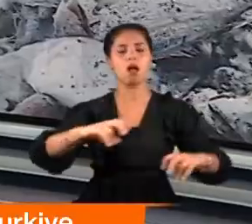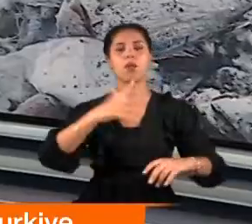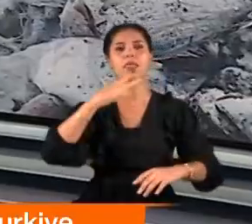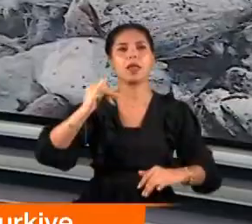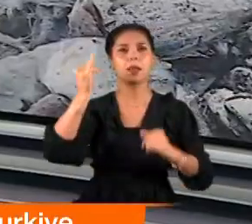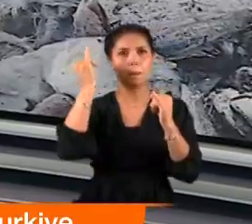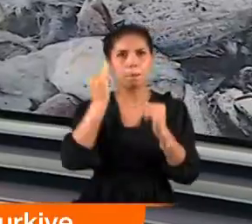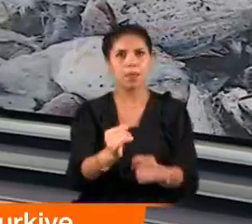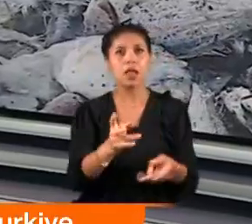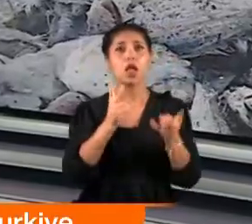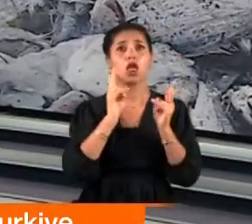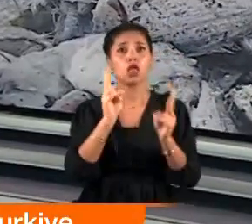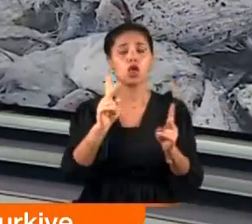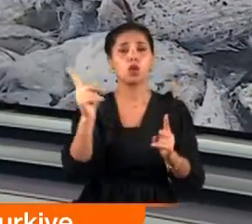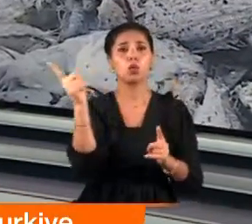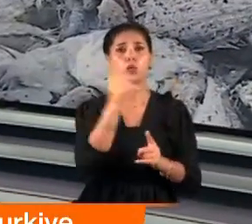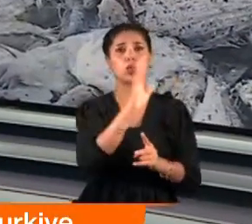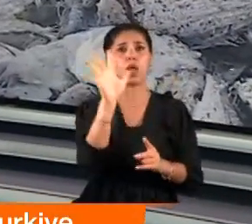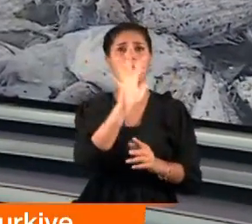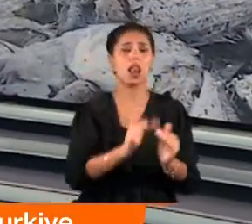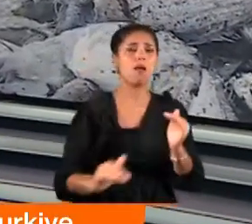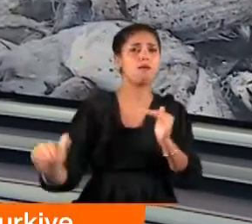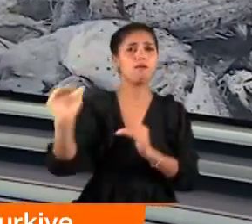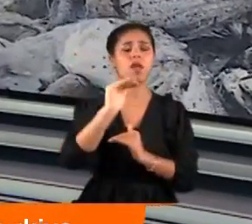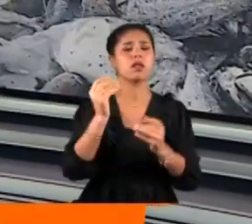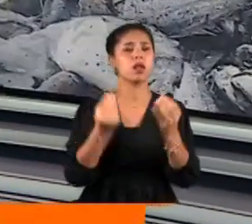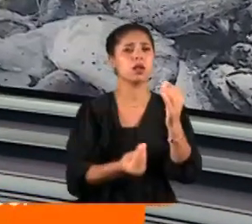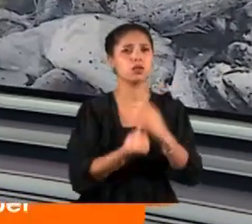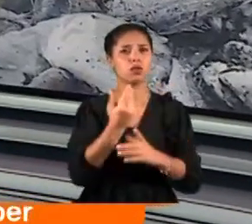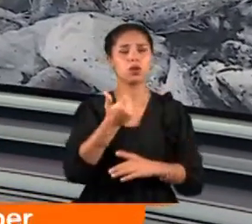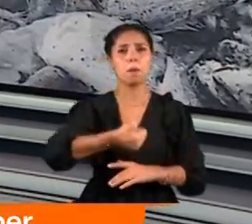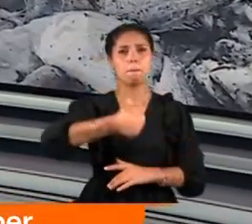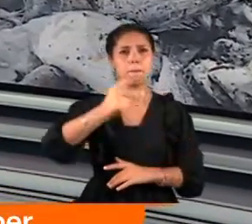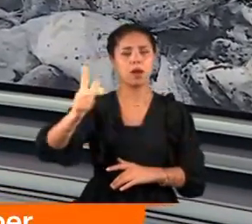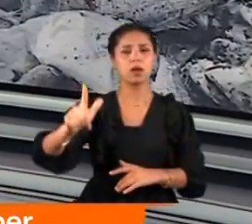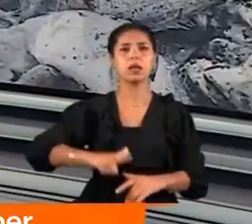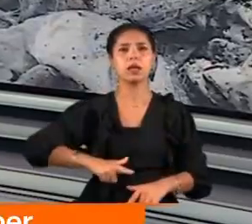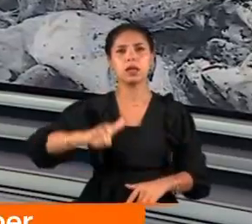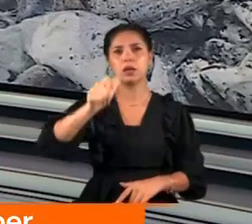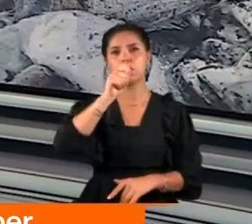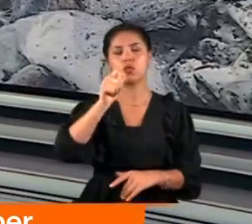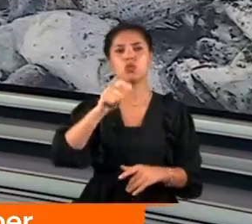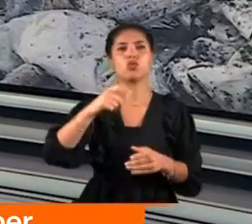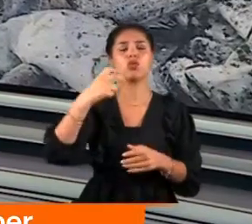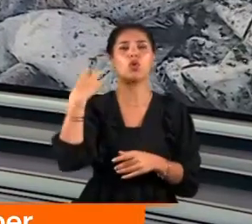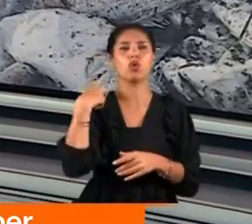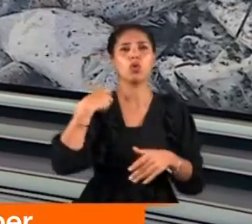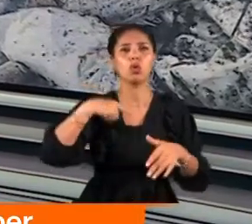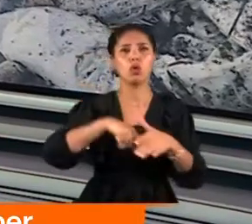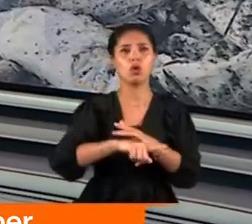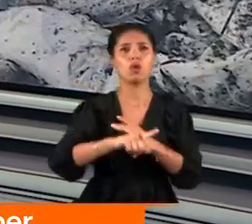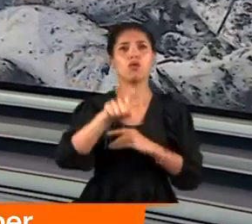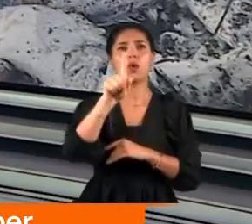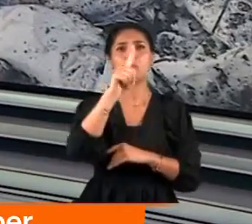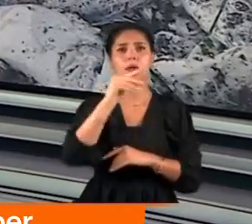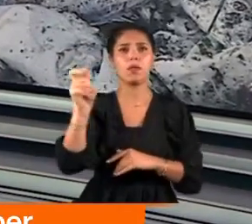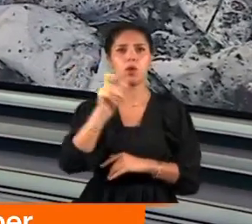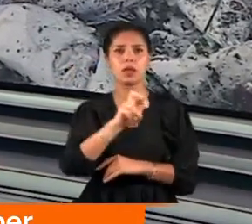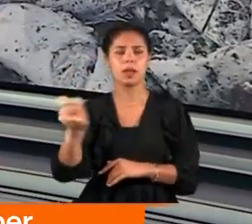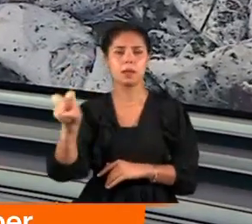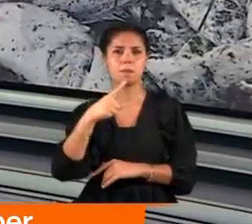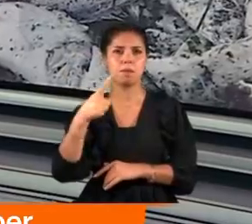kirlilik normalin 50 kat üstünde çıktı. Bakanlık İzmir Su ve Kanalizasyon İşletmesi'ne 1 milyon 800 bin